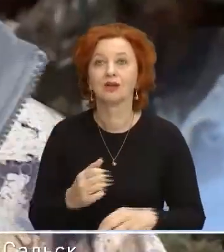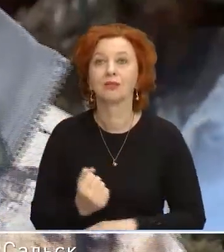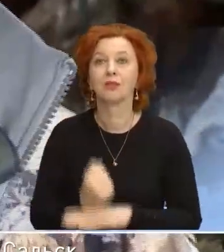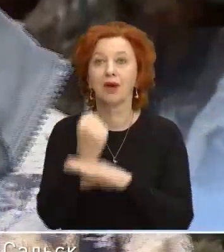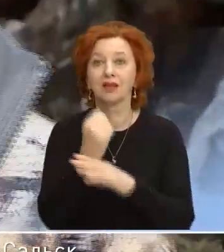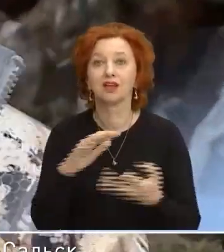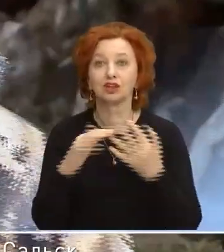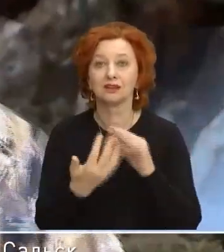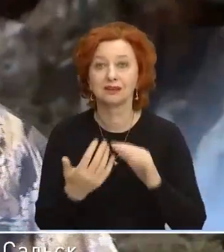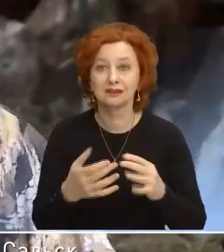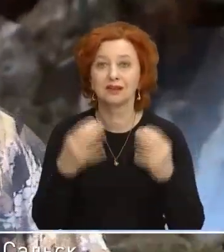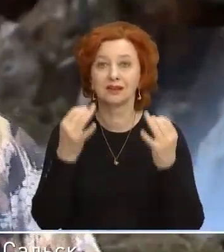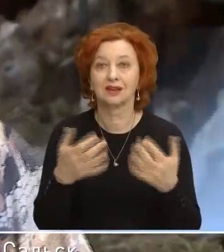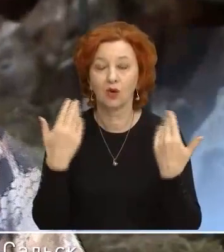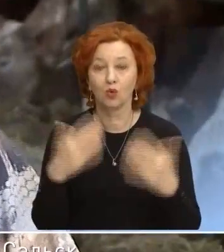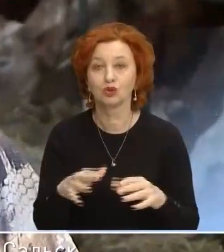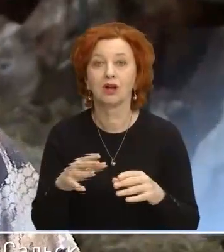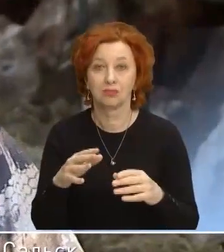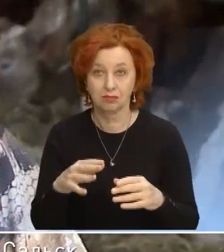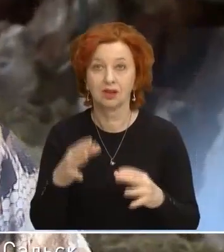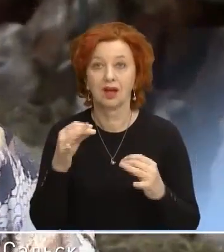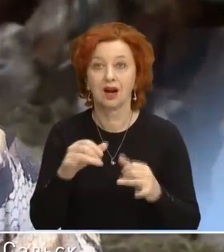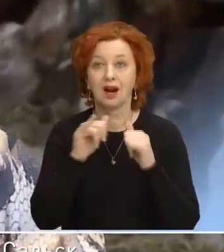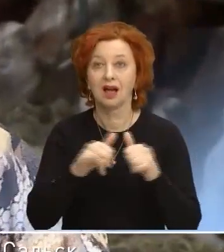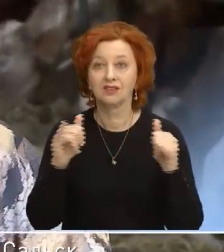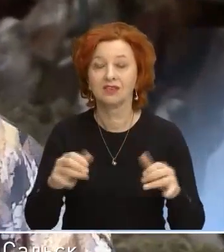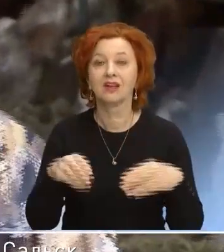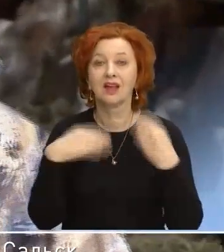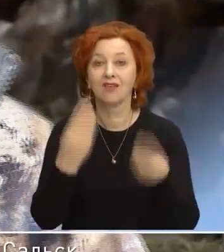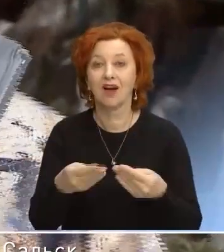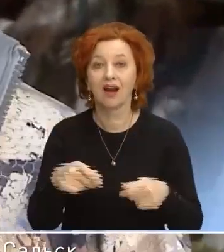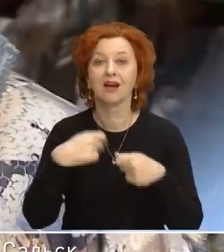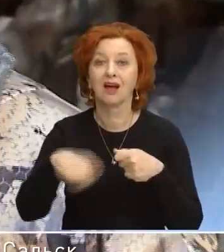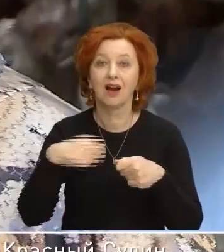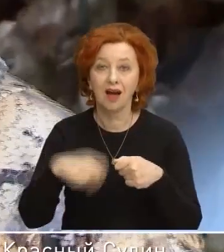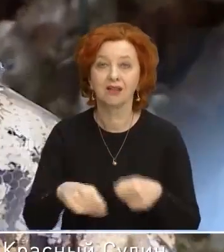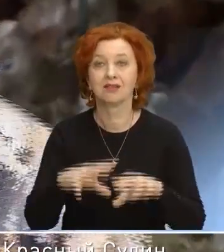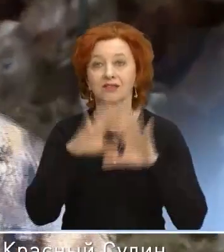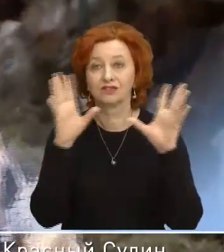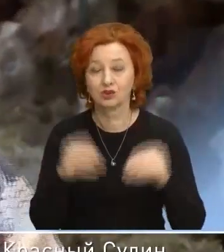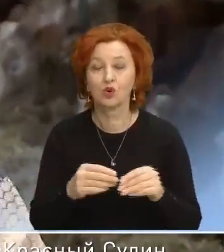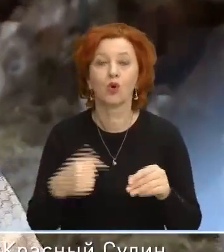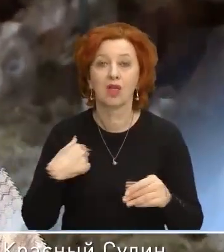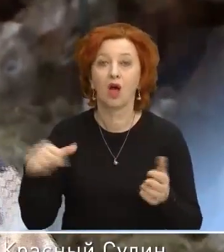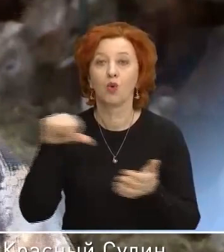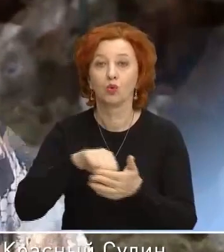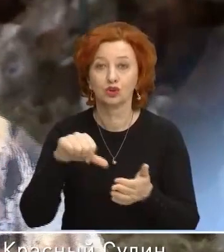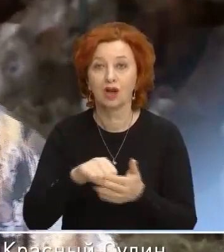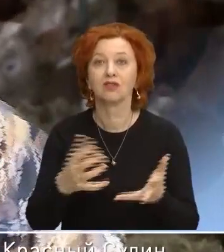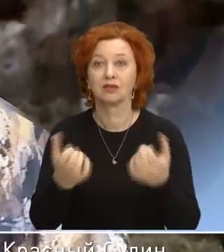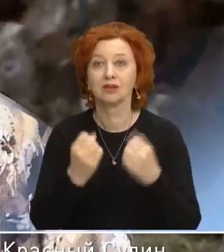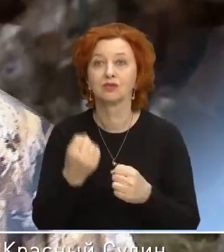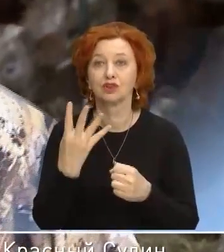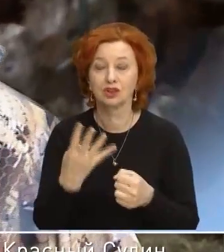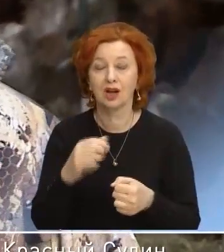сельского хозяйства и развития животноводства на селе. Давались гранты. Я участвовал в этой программе, получил грант в